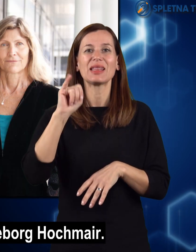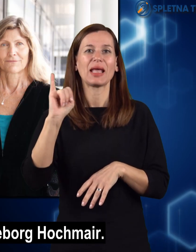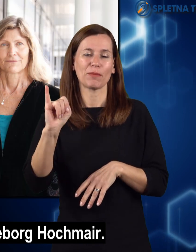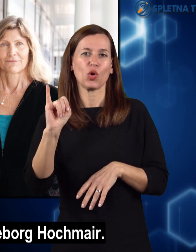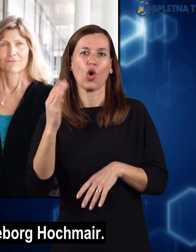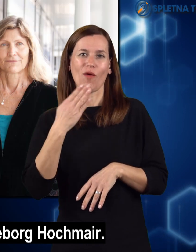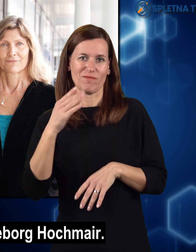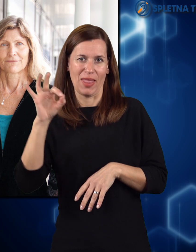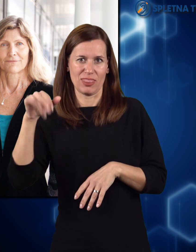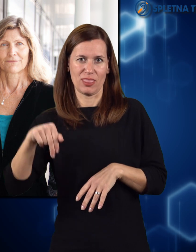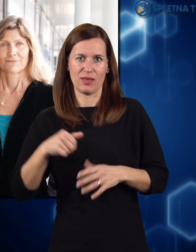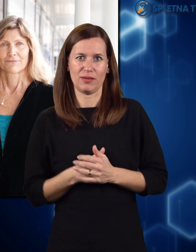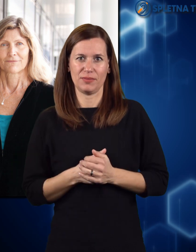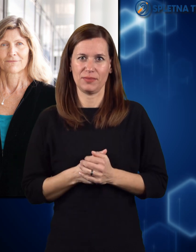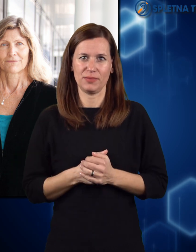Ingeborg Hochmeier.